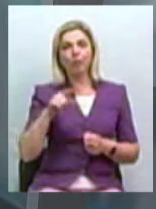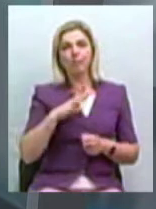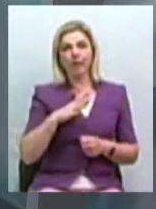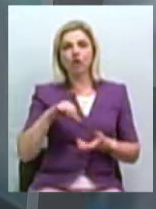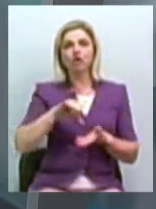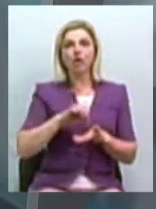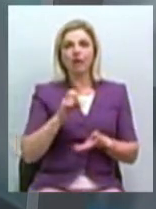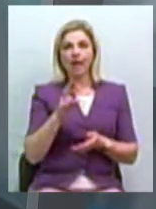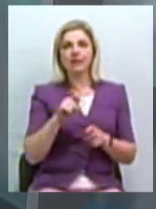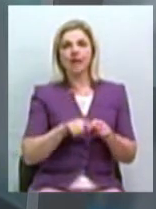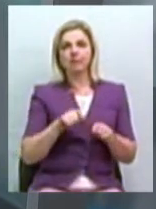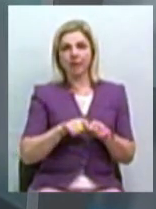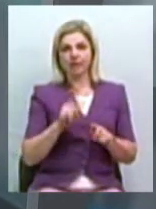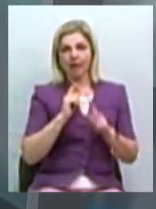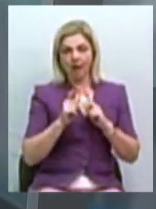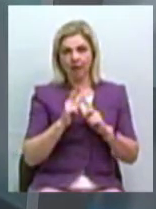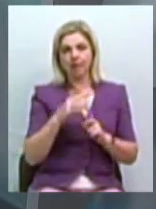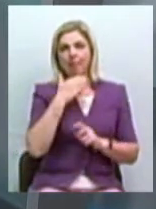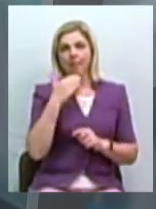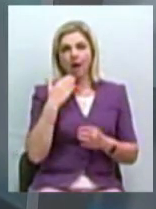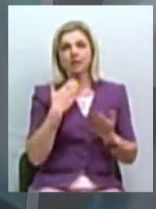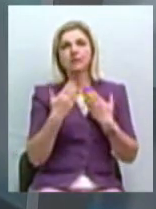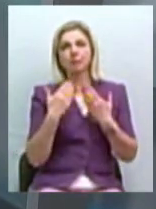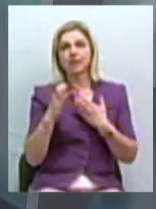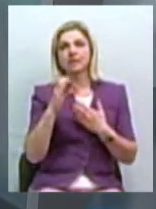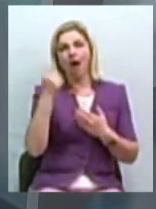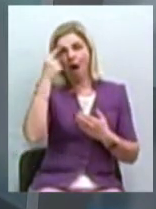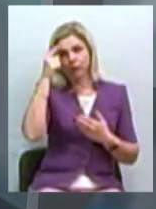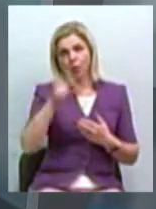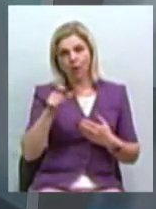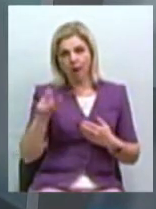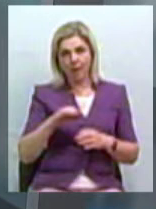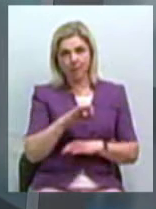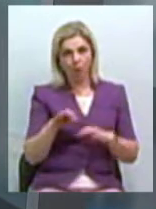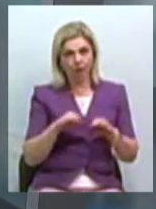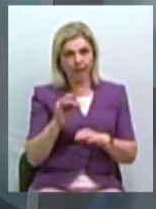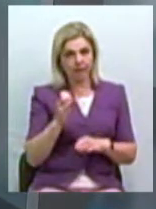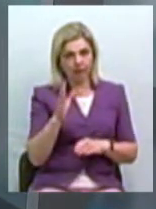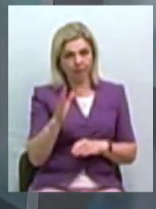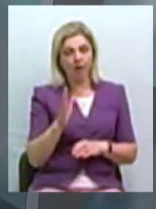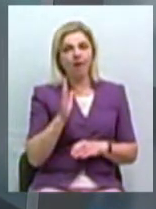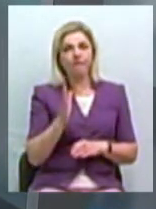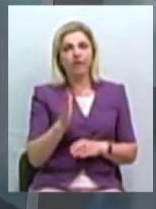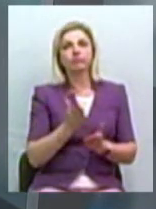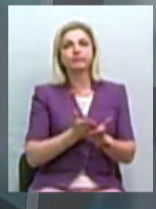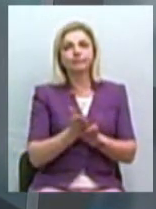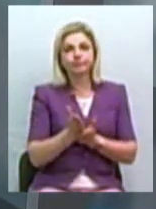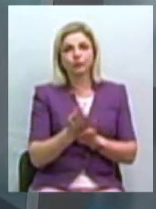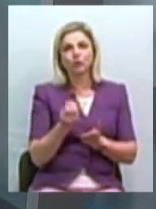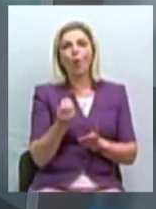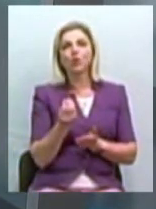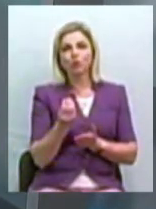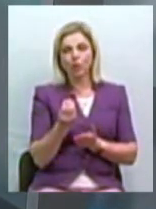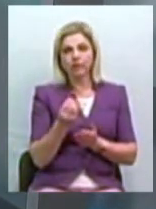і багато ми спілкувалися з авторами проєктів, саме в розрізі кошторисних